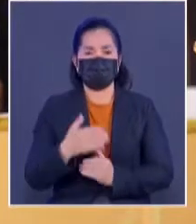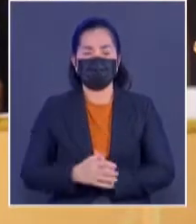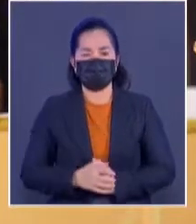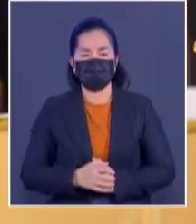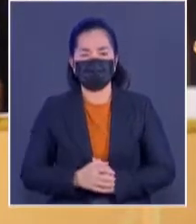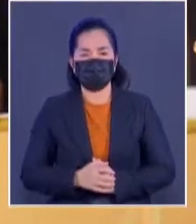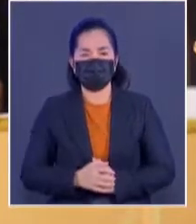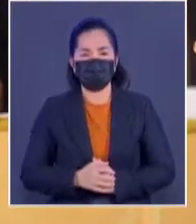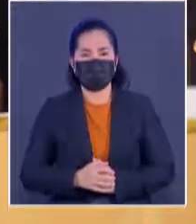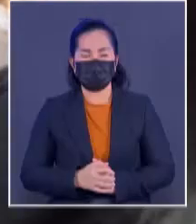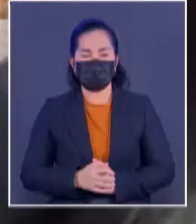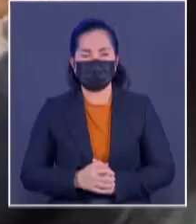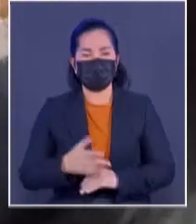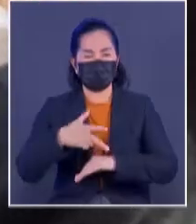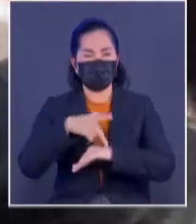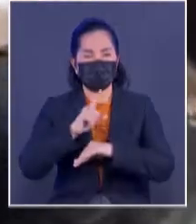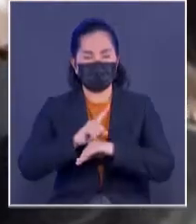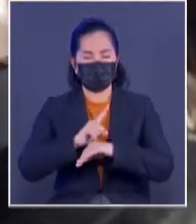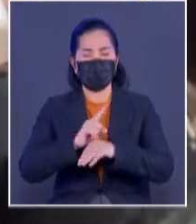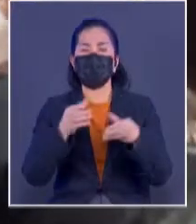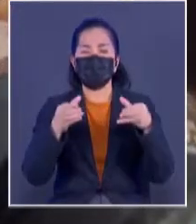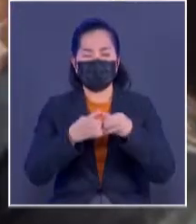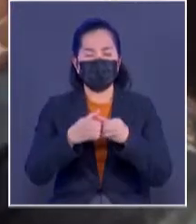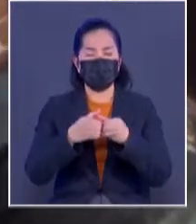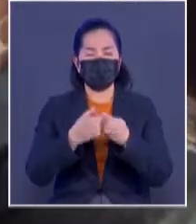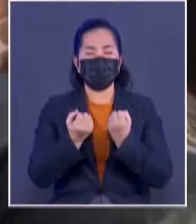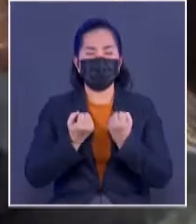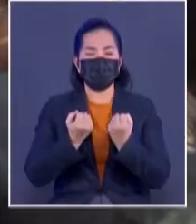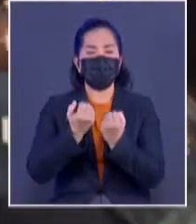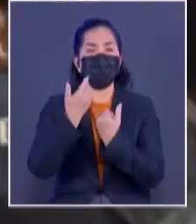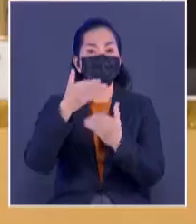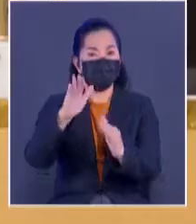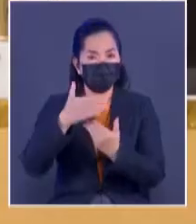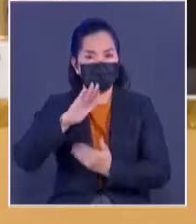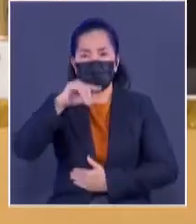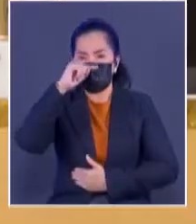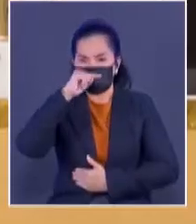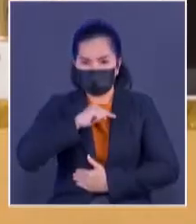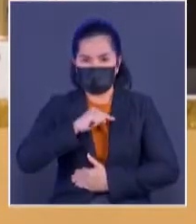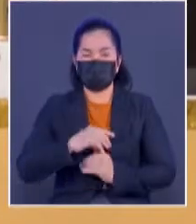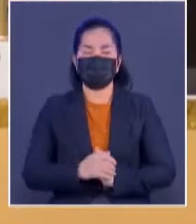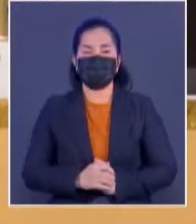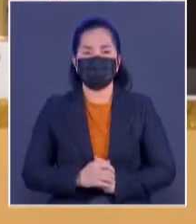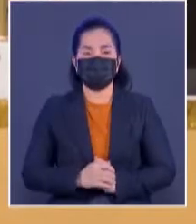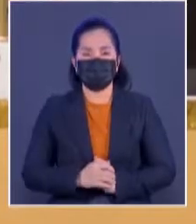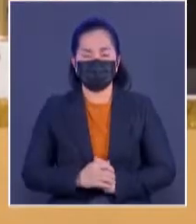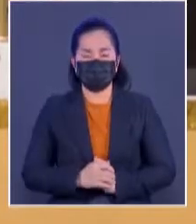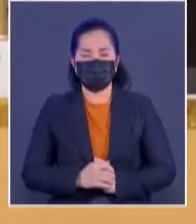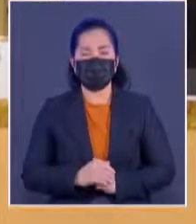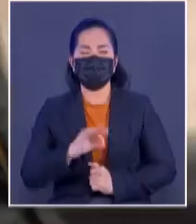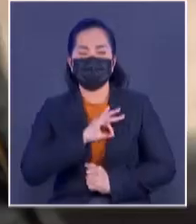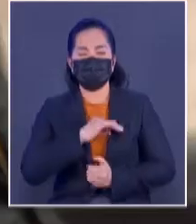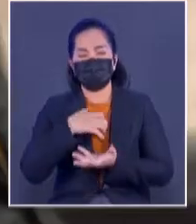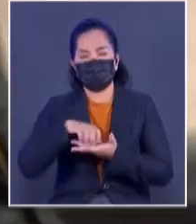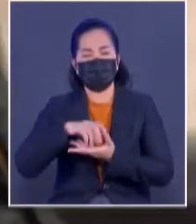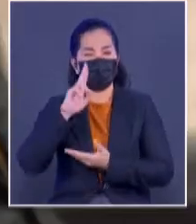นายพิชาติไพรรุ่งเรืองครับประธานสหพันธ์การขนส่งทางบกแห่งประเทศไทยพร้อมกับสมาชิกนะครับเมื่อวานจัดงานแถลงข่าว